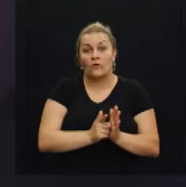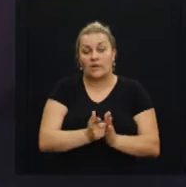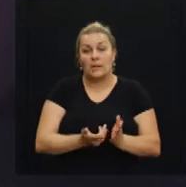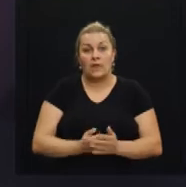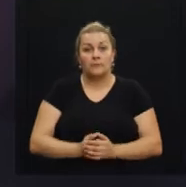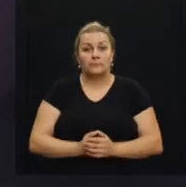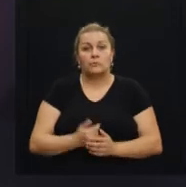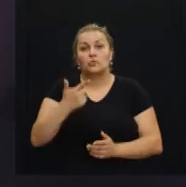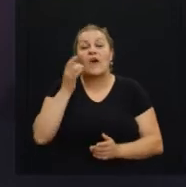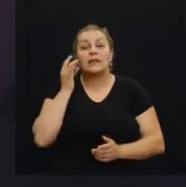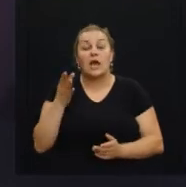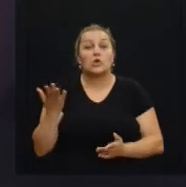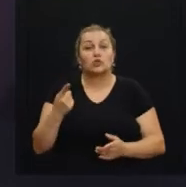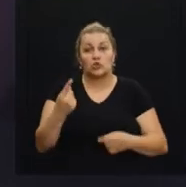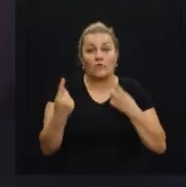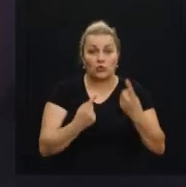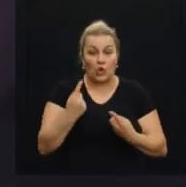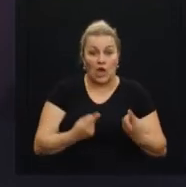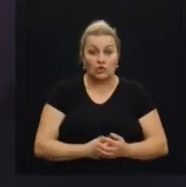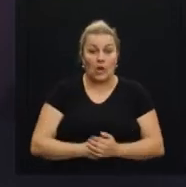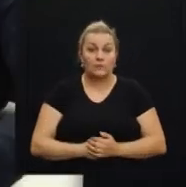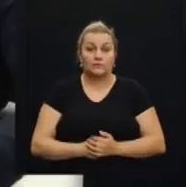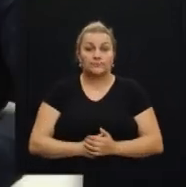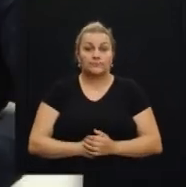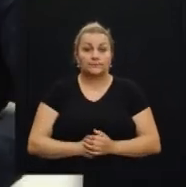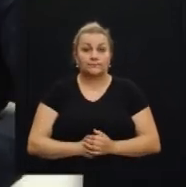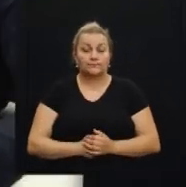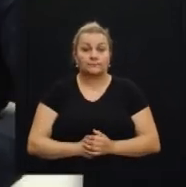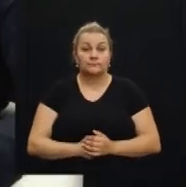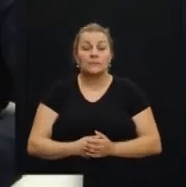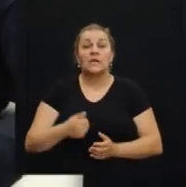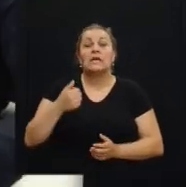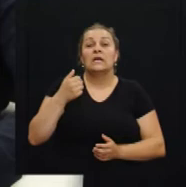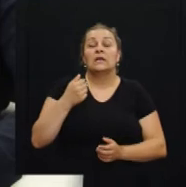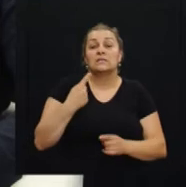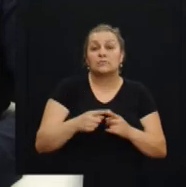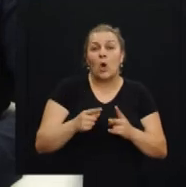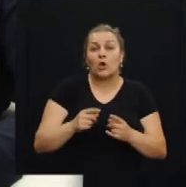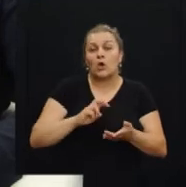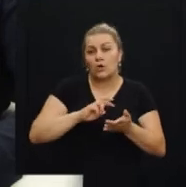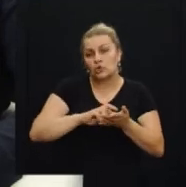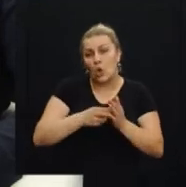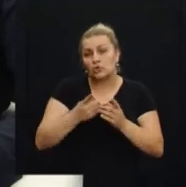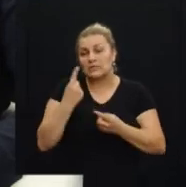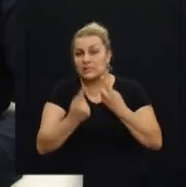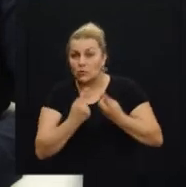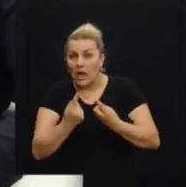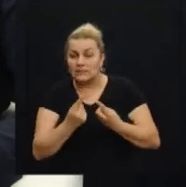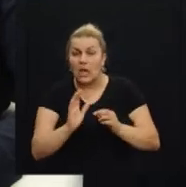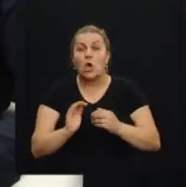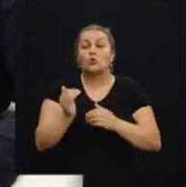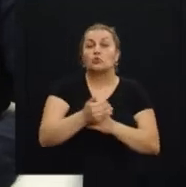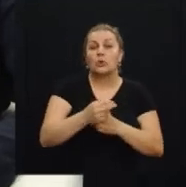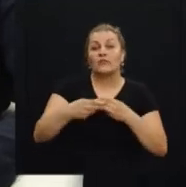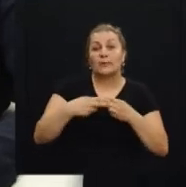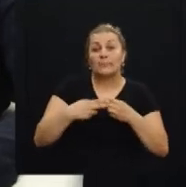u ti dva dana što se događalo. Ali Satniče, zbog složene situacije gotovo Dubrovnik pred